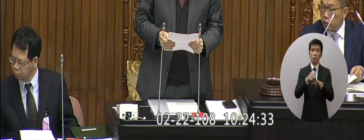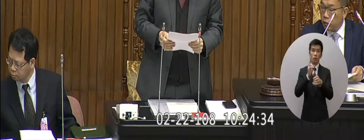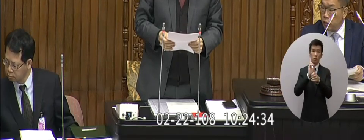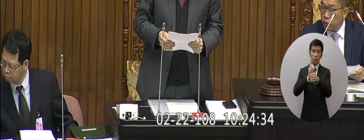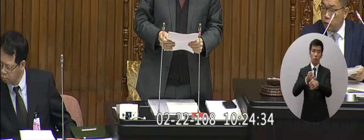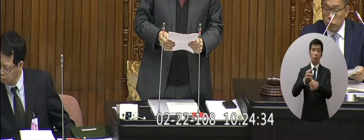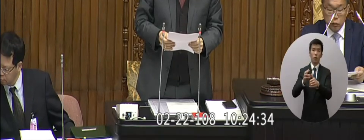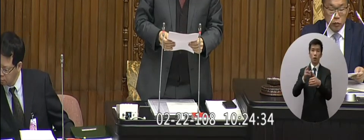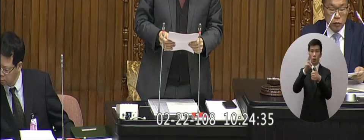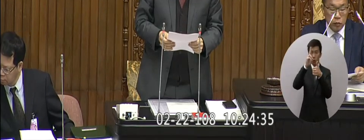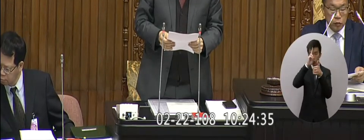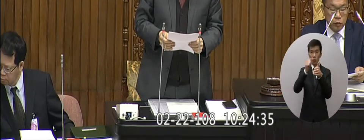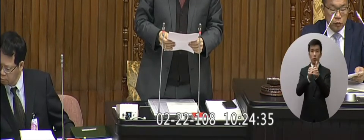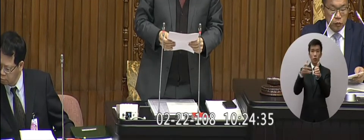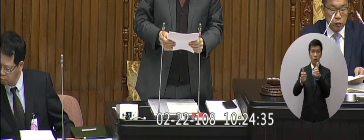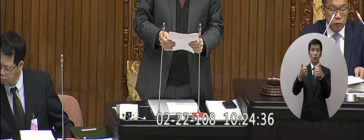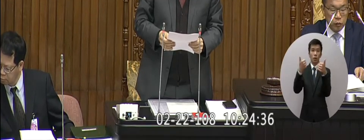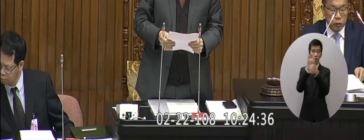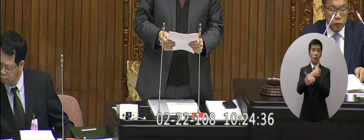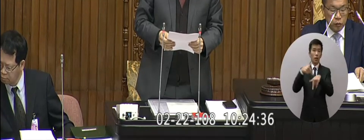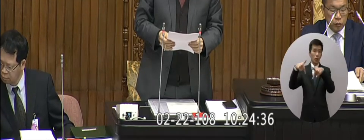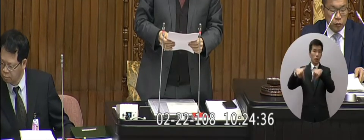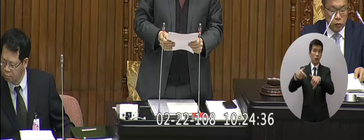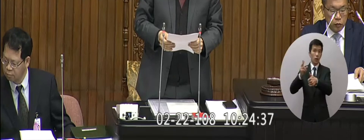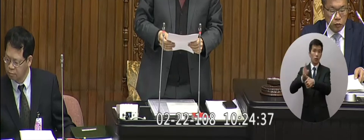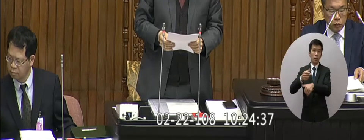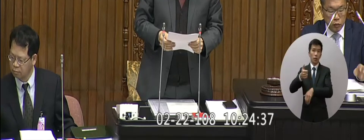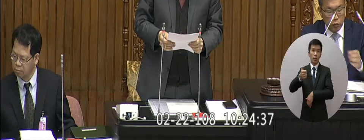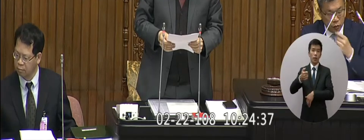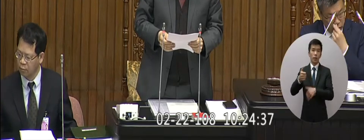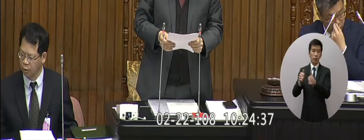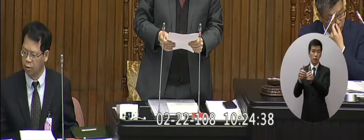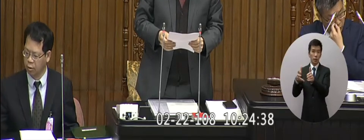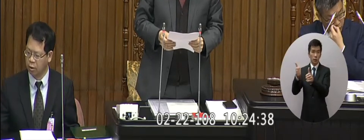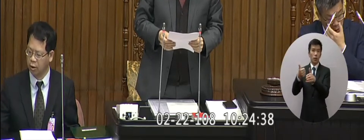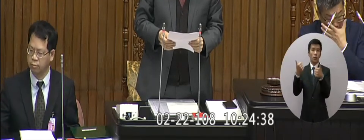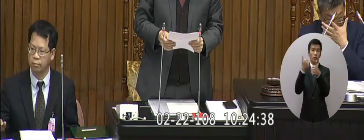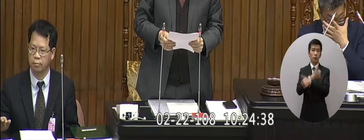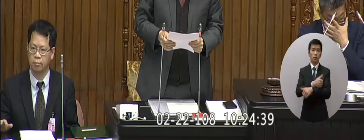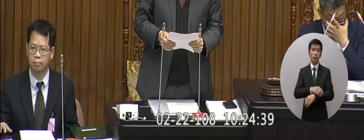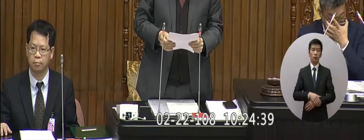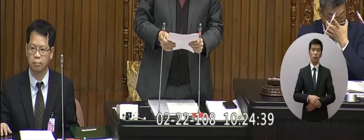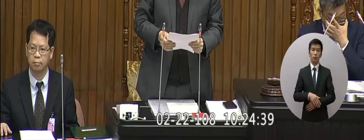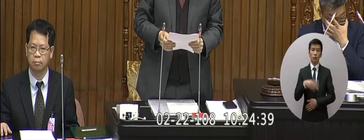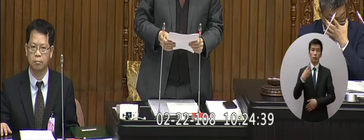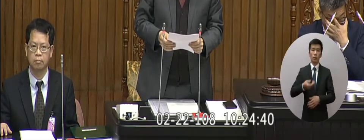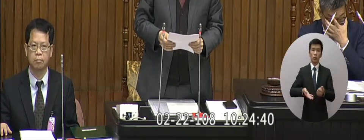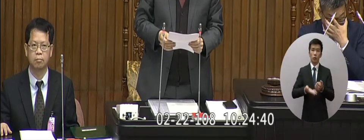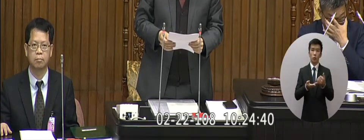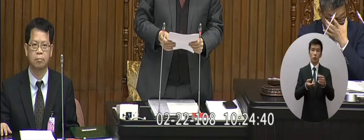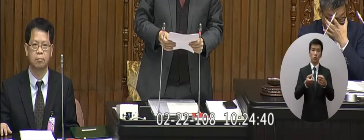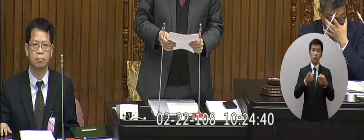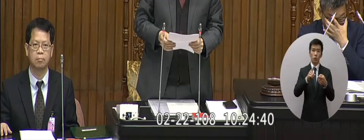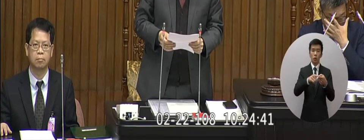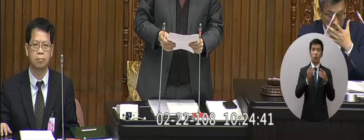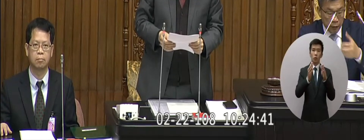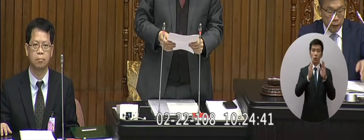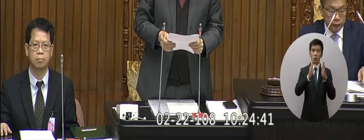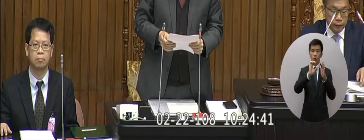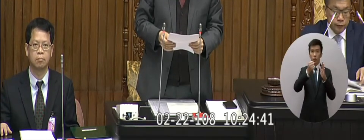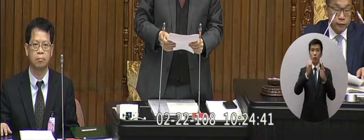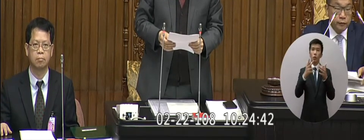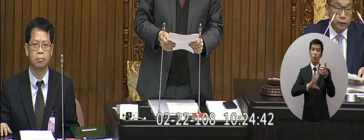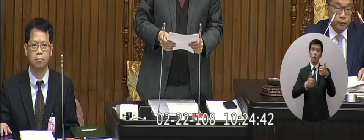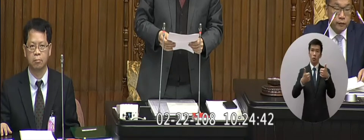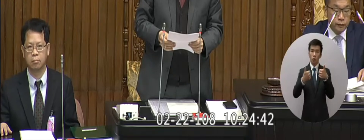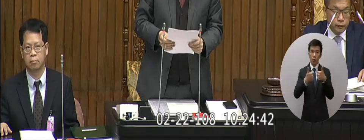施简代表列席，下午由谢次长武桥代表列席。促进转型正义委员会杨代理主任委